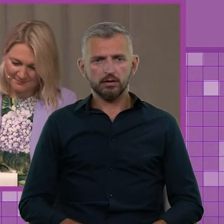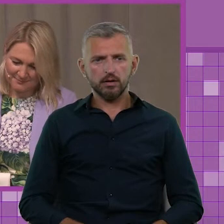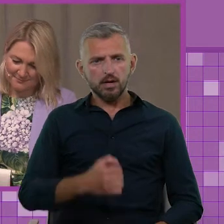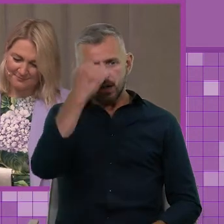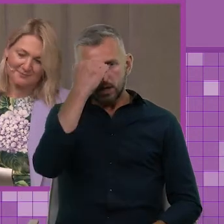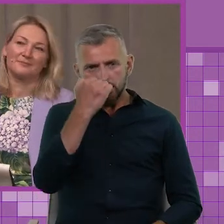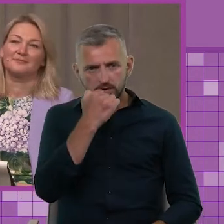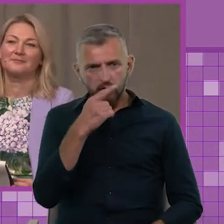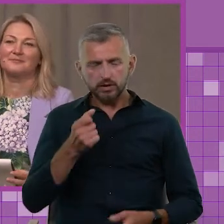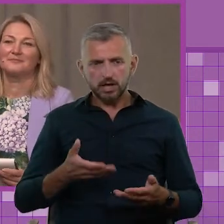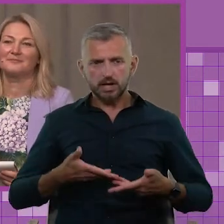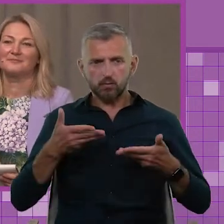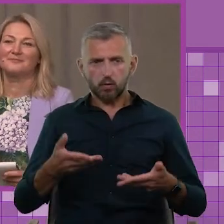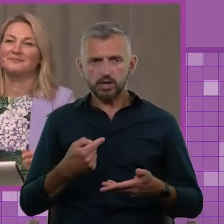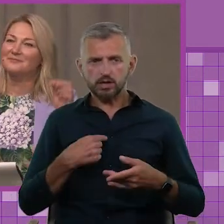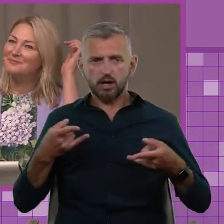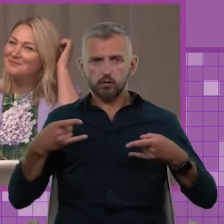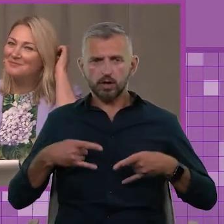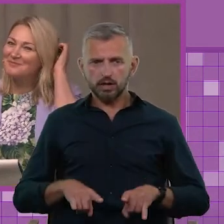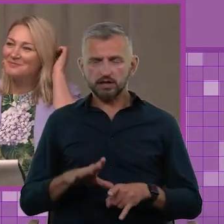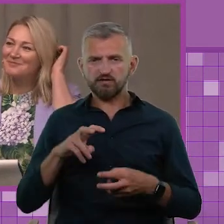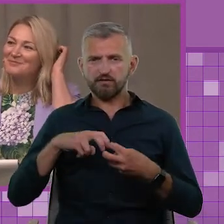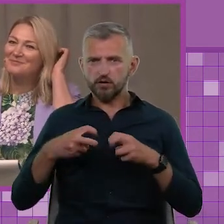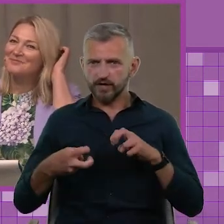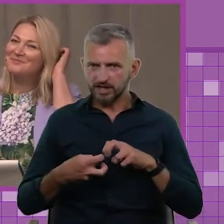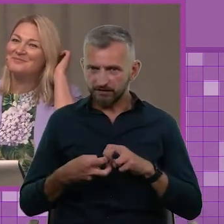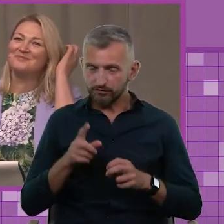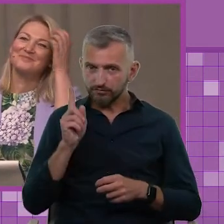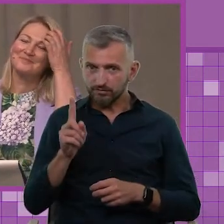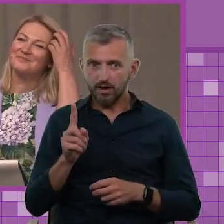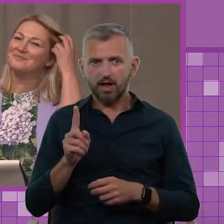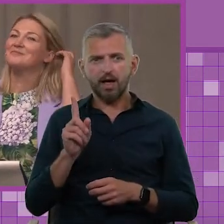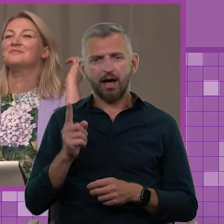Дякую, дякую за запрошення. Я народилася, до речі, в Івано-Франківську, але там